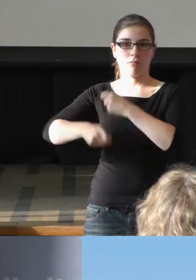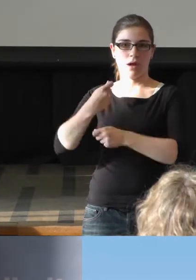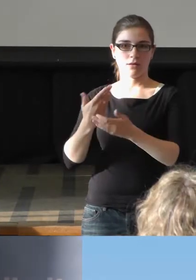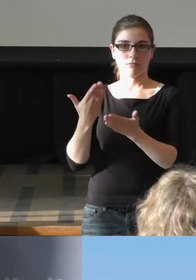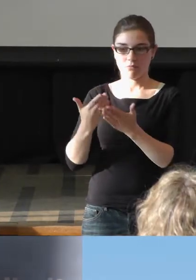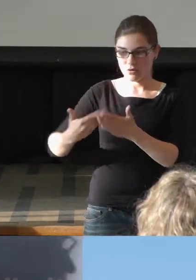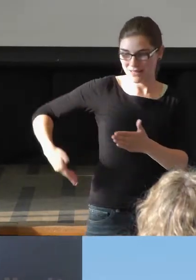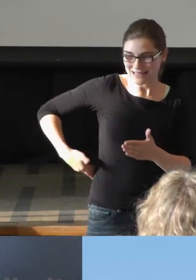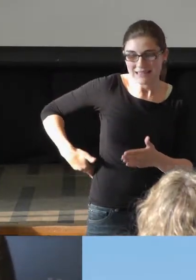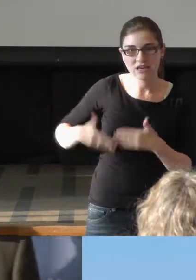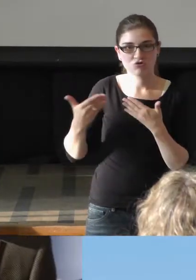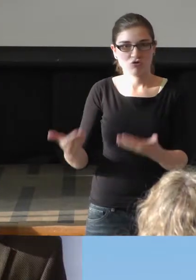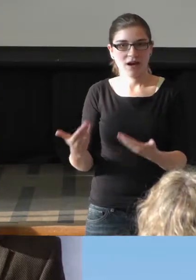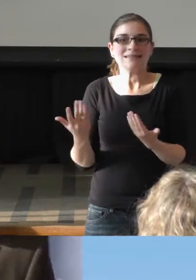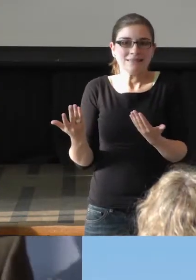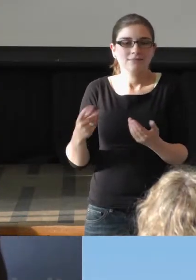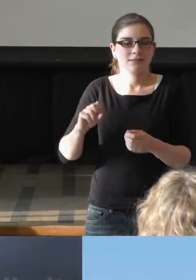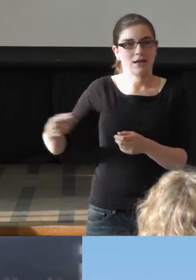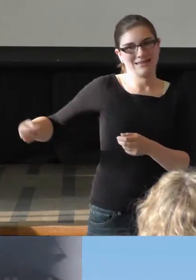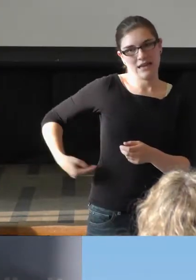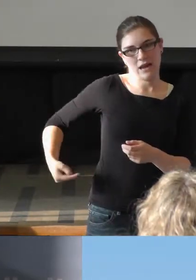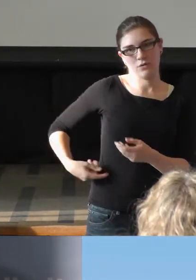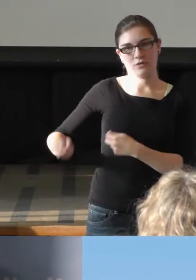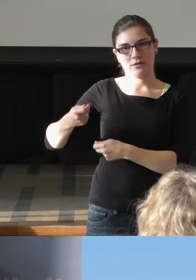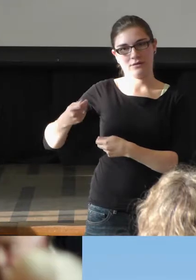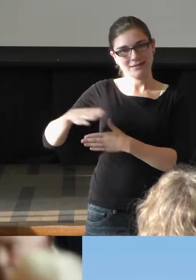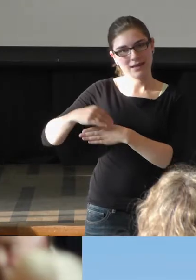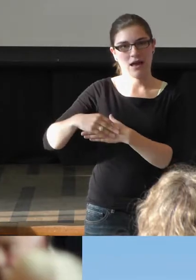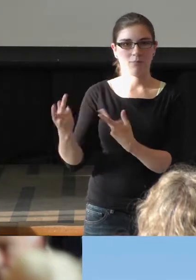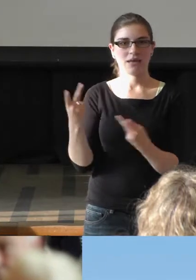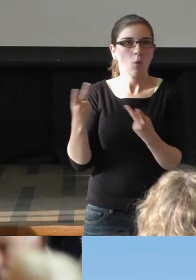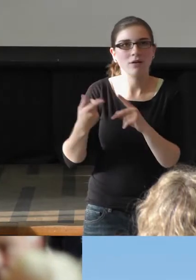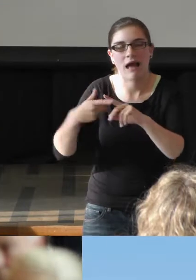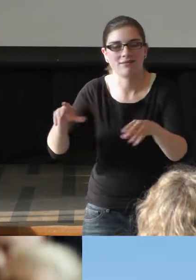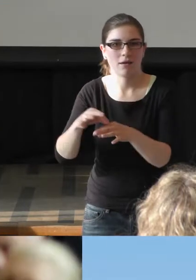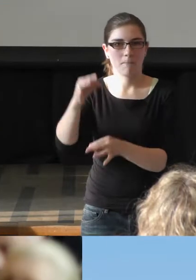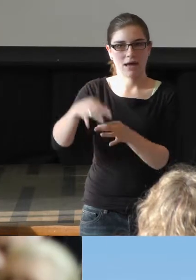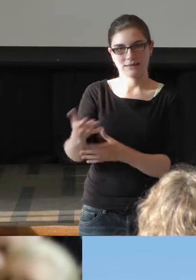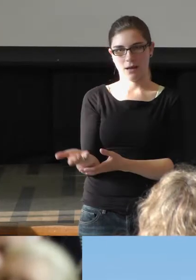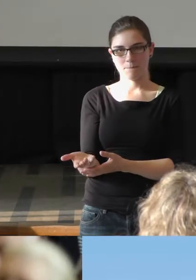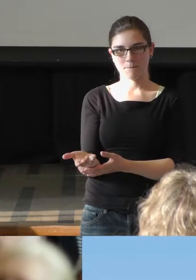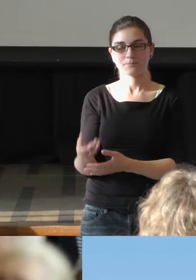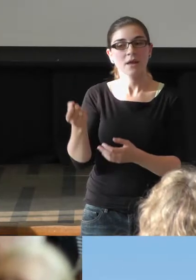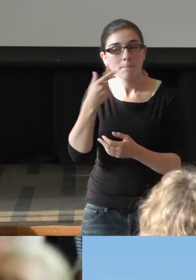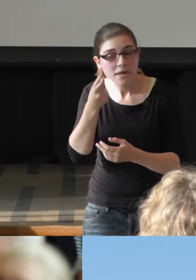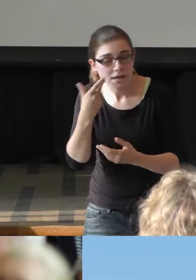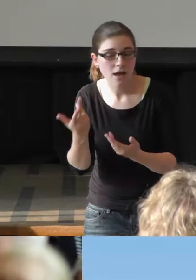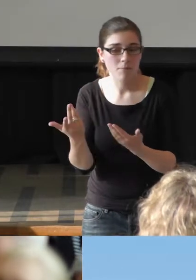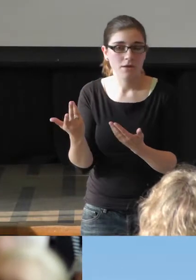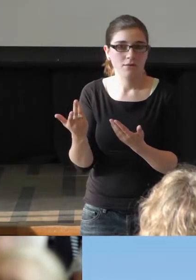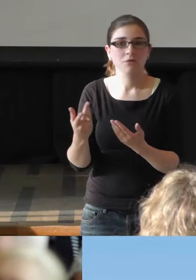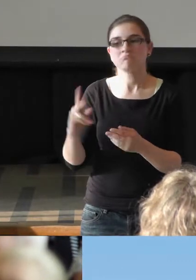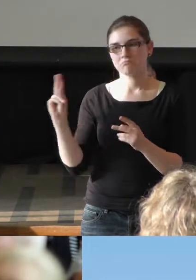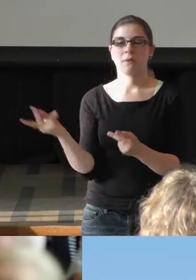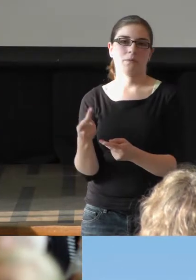Niereninsuffizienz natürlich entsprechend Dialysetherapie oder andere Maßnahmen. Die Medikamente, die eingesetzt werden, sind eigentlich